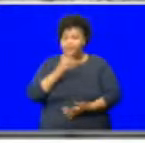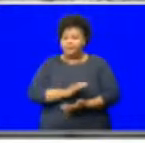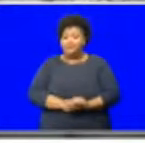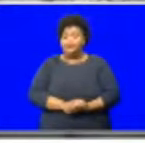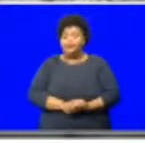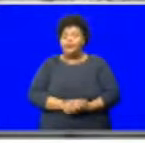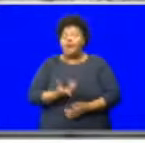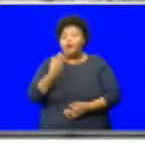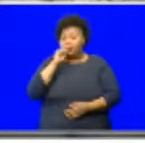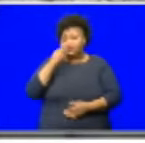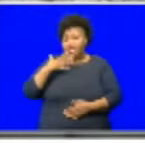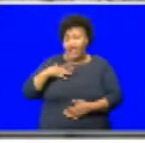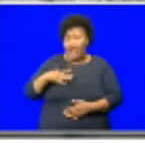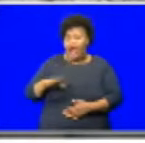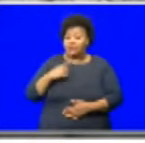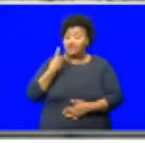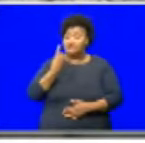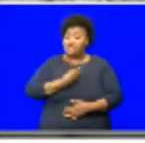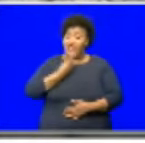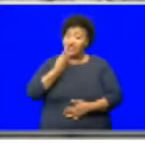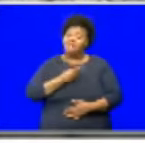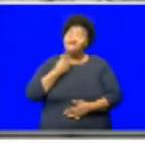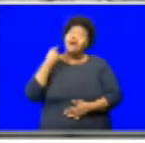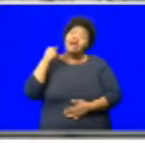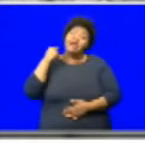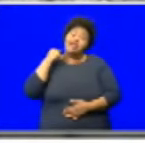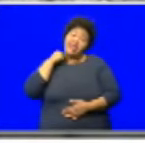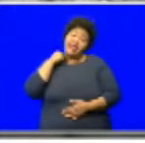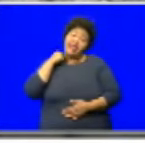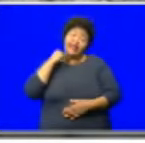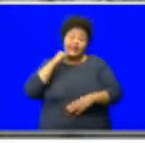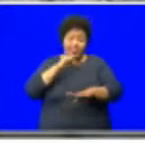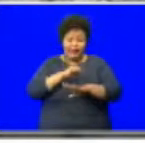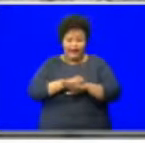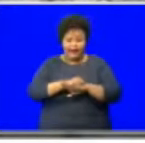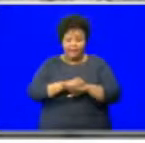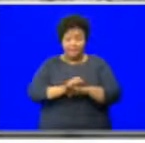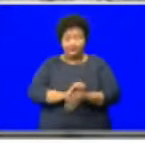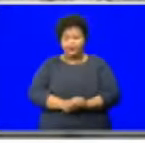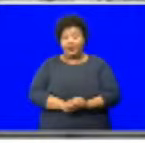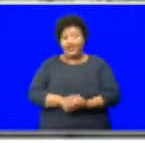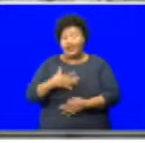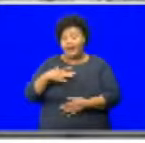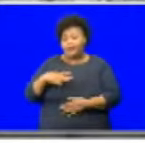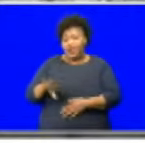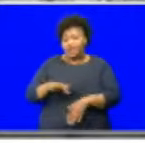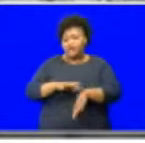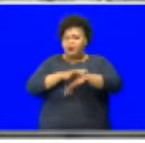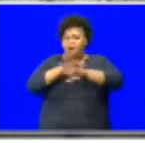bathi baphume imiphefumulo lo munye agcina asanetifo